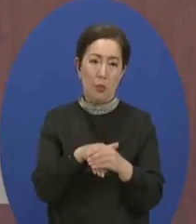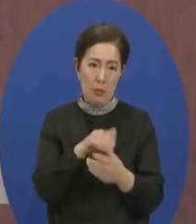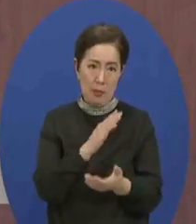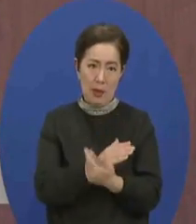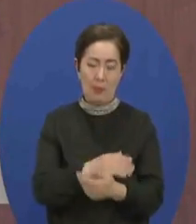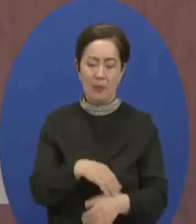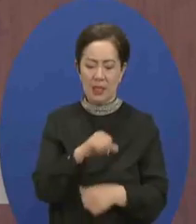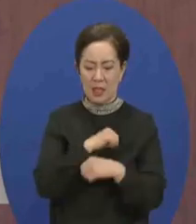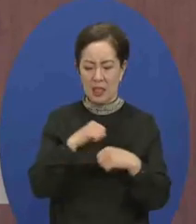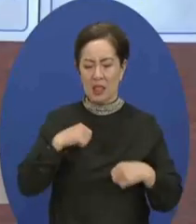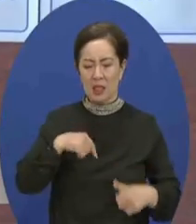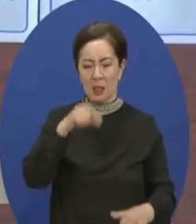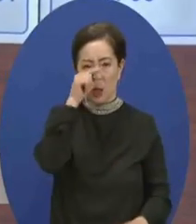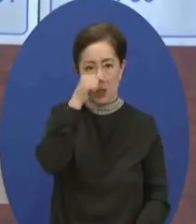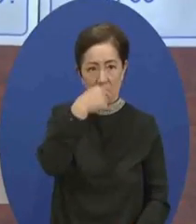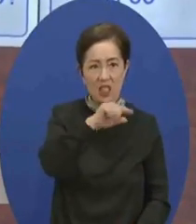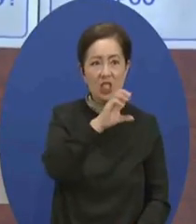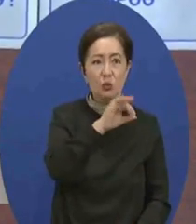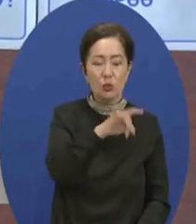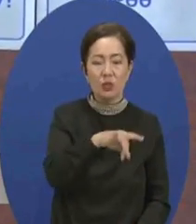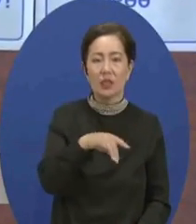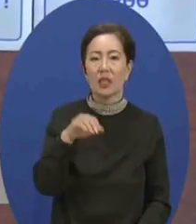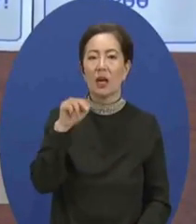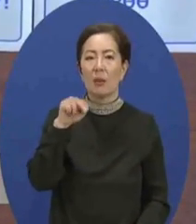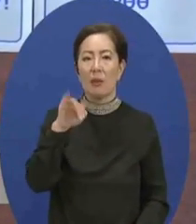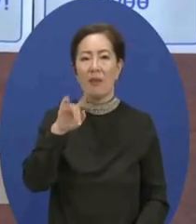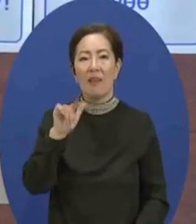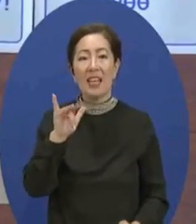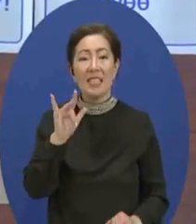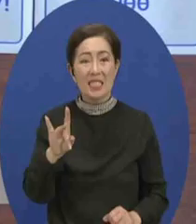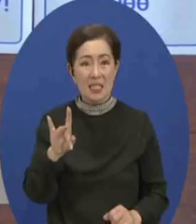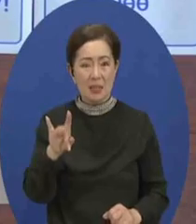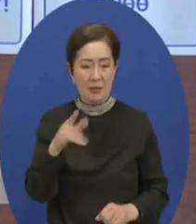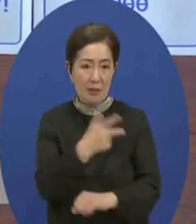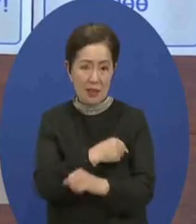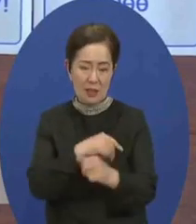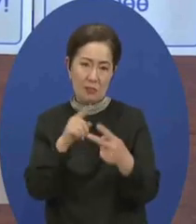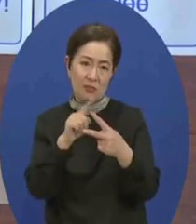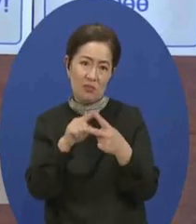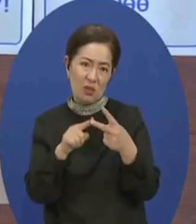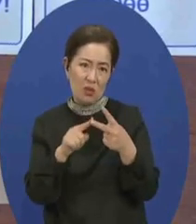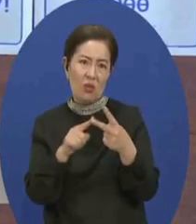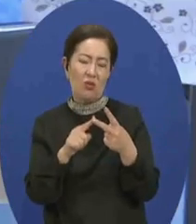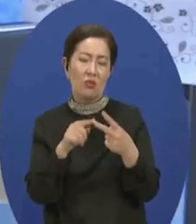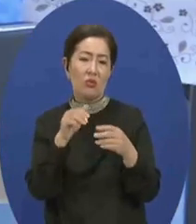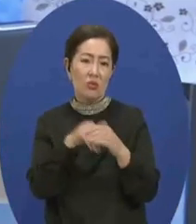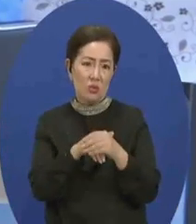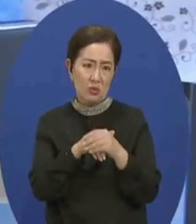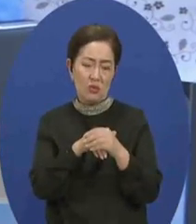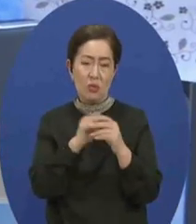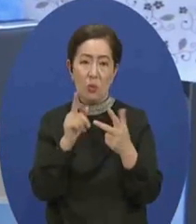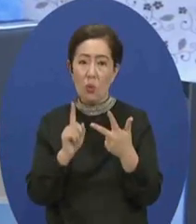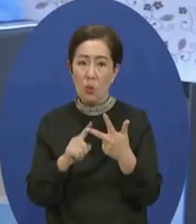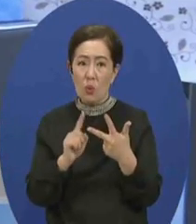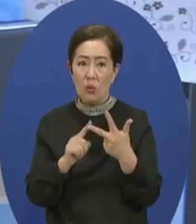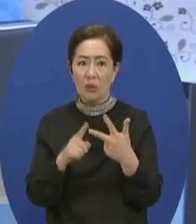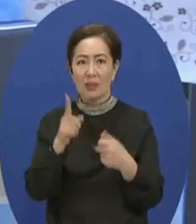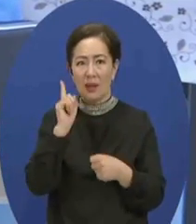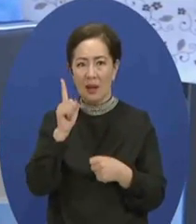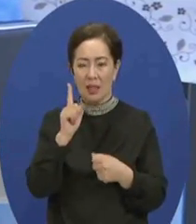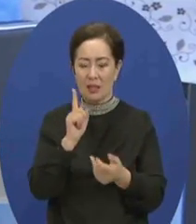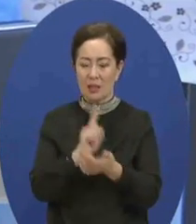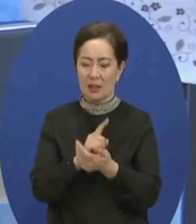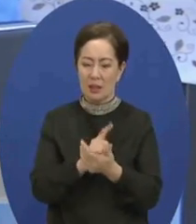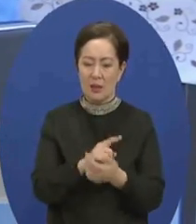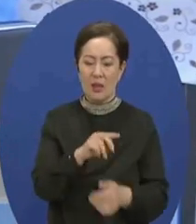Иргэд Спутник, Фросел, AstraZeneca, Pfizer зэрэг вакцинд 1 болон 2 дугаар тунд хамрагдсан. Харин 3 дугаар тунд зөвхөн